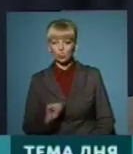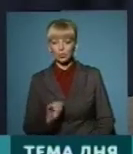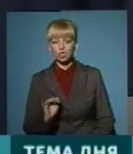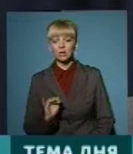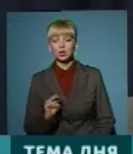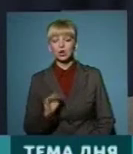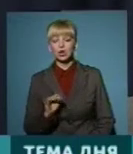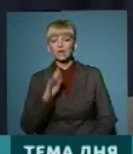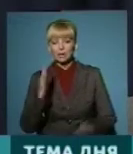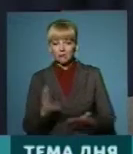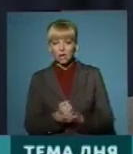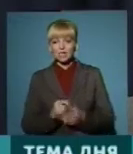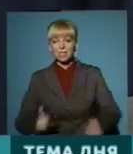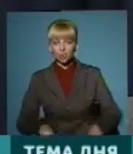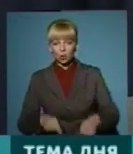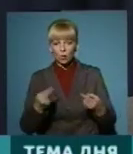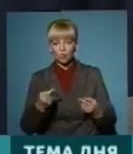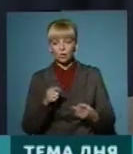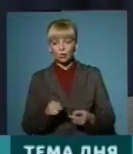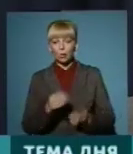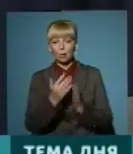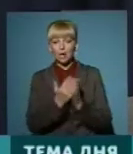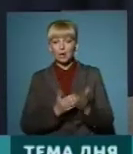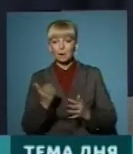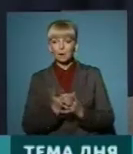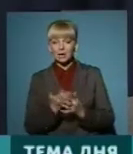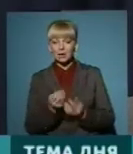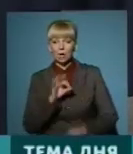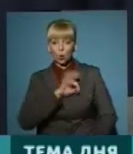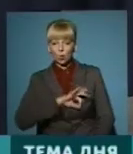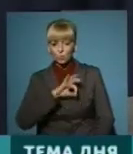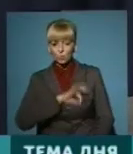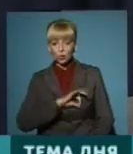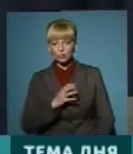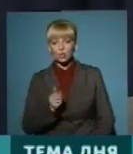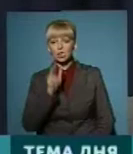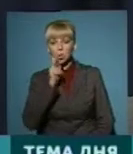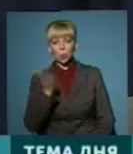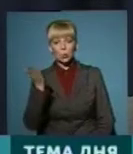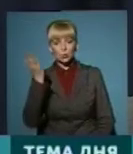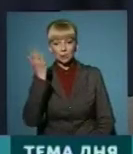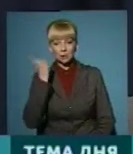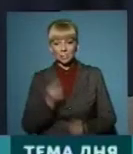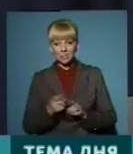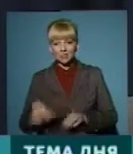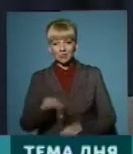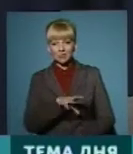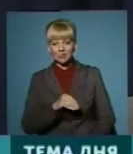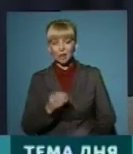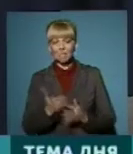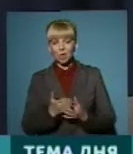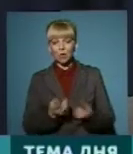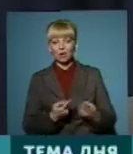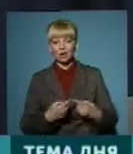чи вдасться відновити той перелік пільг, яким користувалися ще 3 роки тому ці всі